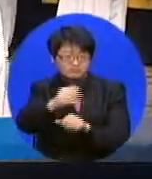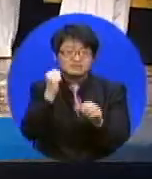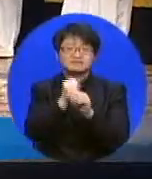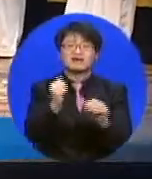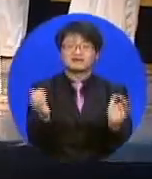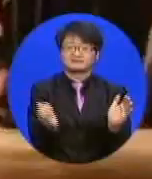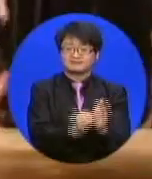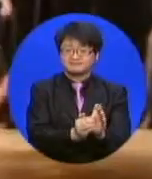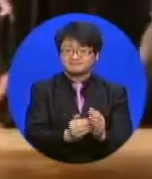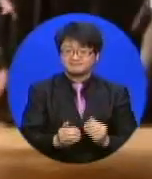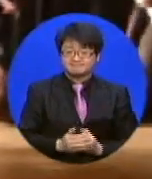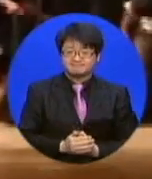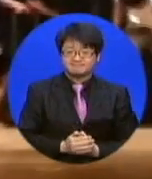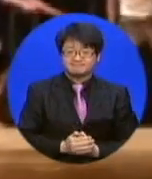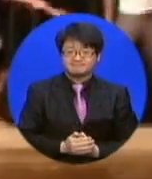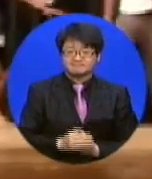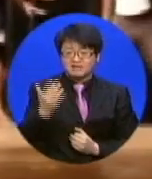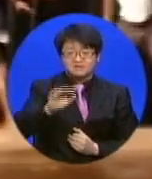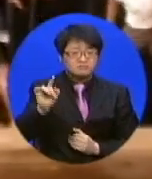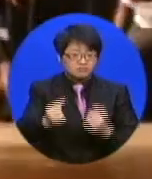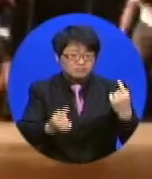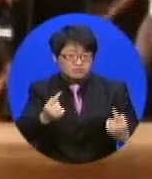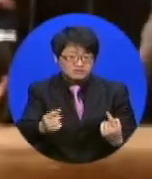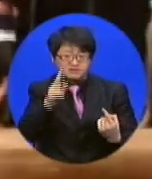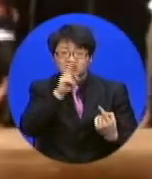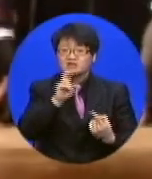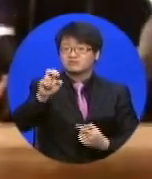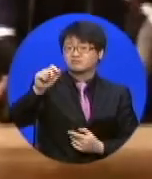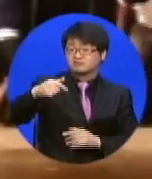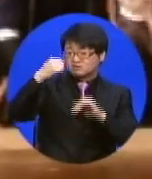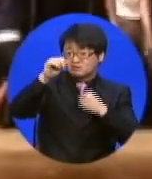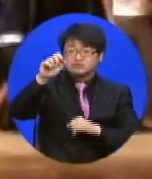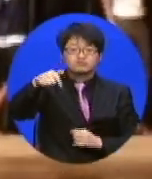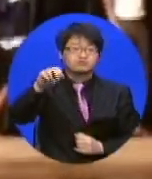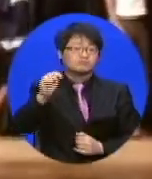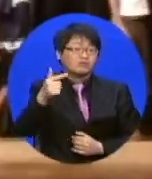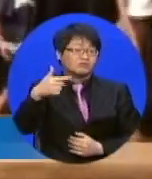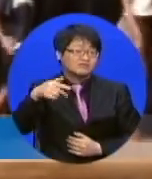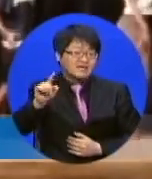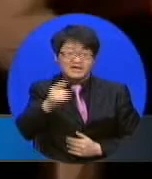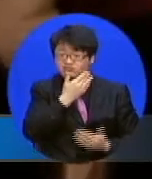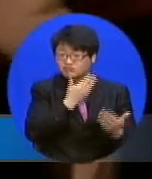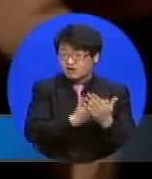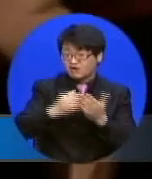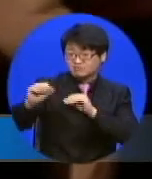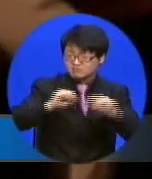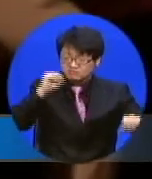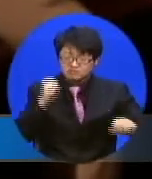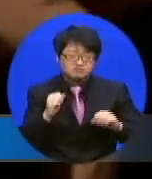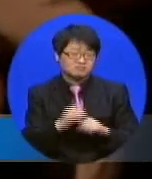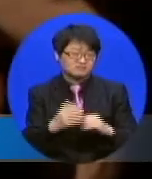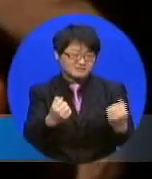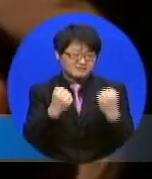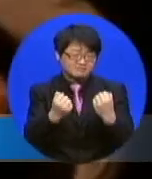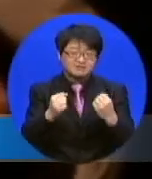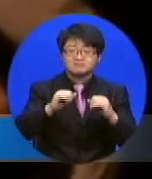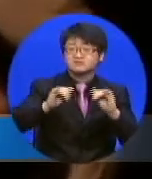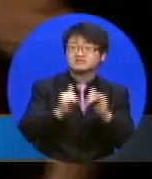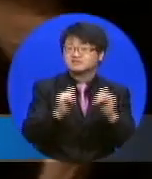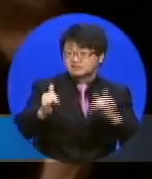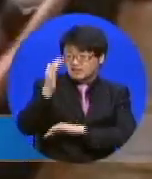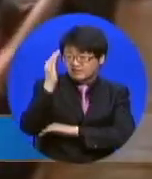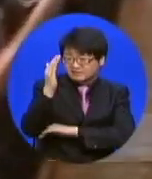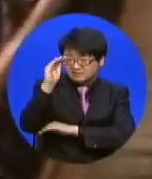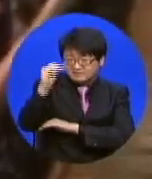연출했습니다. 하지만 무엇보다 뮤지컬 우모자의 핵심은 바로 역동적이고 에너지 넘치는 배우들의